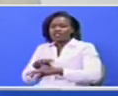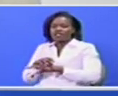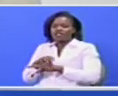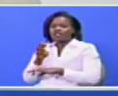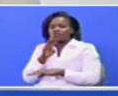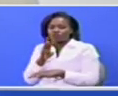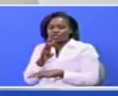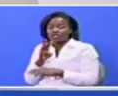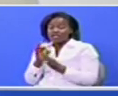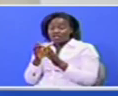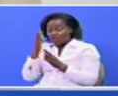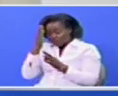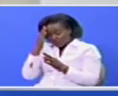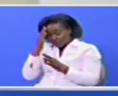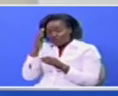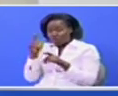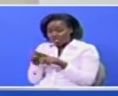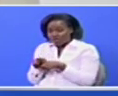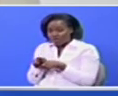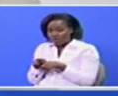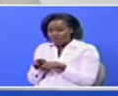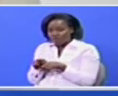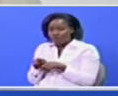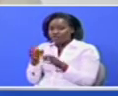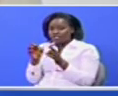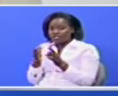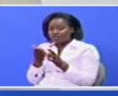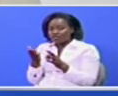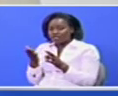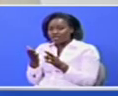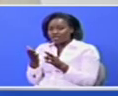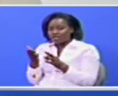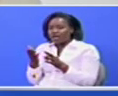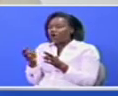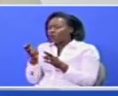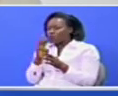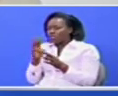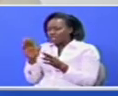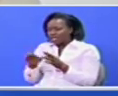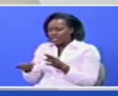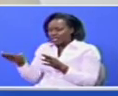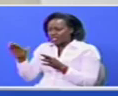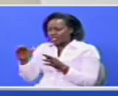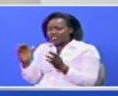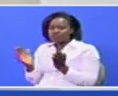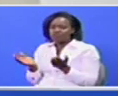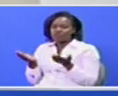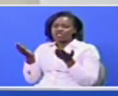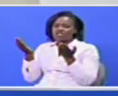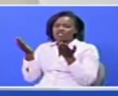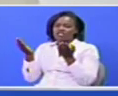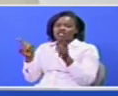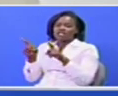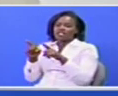sasa ukijua namna hiyo, pia upata habari ya kwamba maji, maeneo ya maji yameanza kupanda juu, niheri wewe